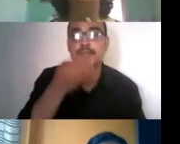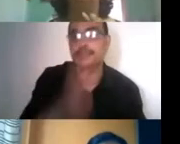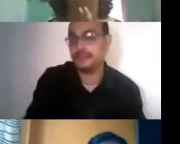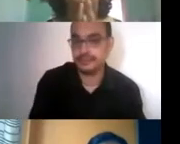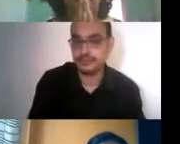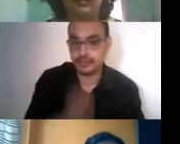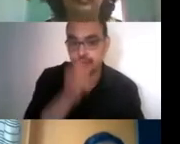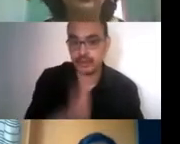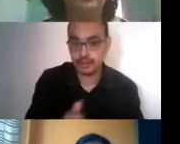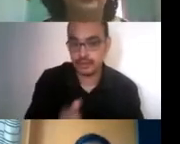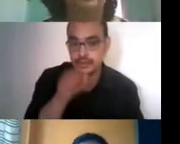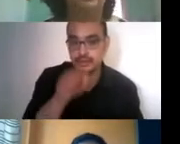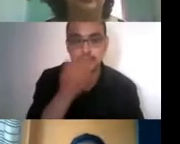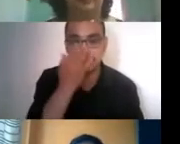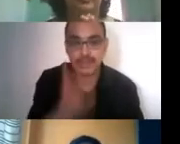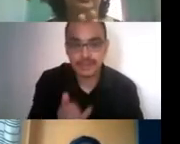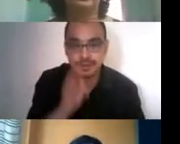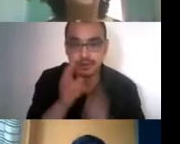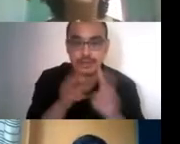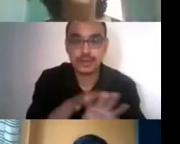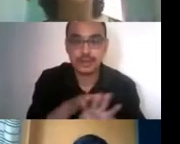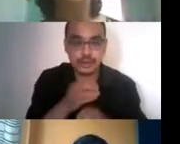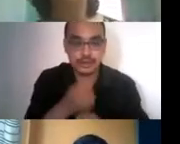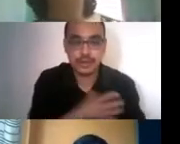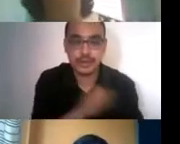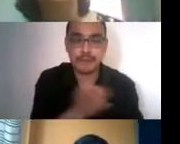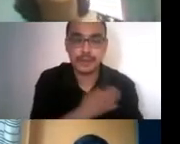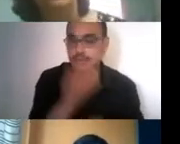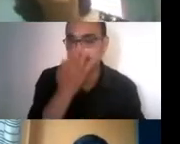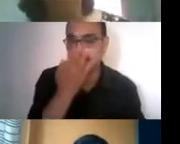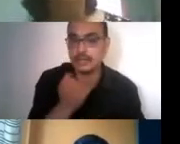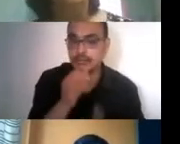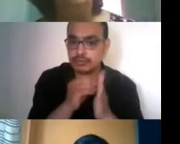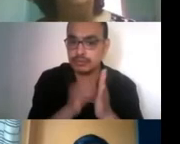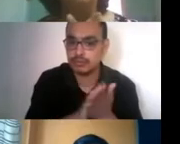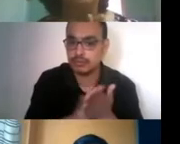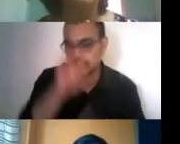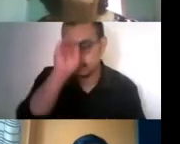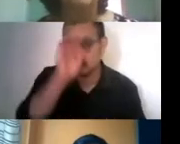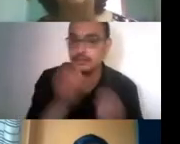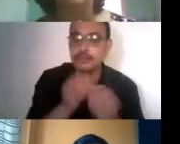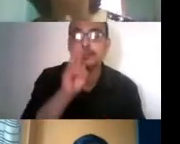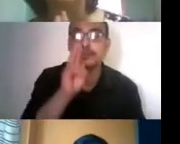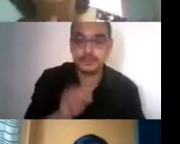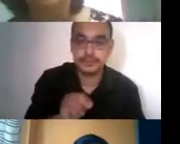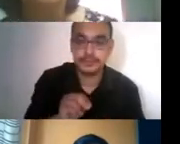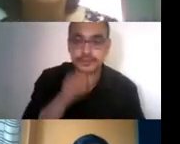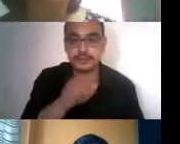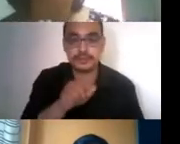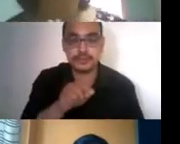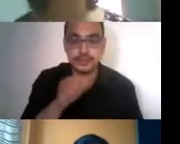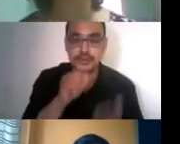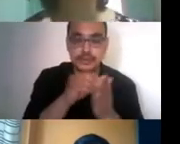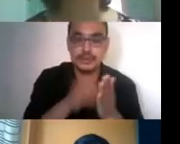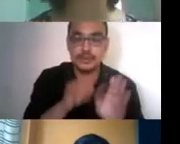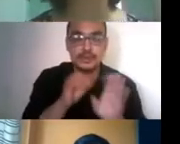यसको कारणका कुराहरू, असरभन्दा पहिला कारणका कुराहरू पनि गर्नुपर्छ होला। मैले जुन चाहिँ यहाँ सायद बनाएको छैन यसमा